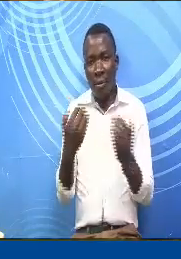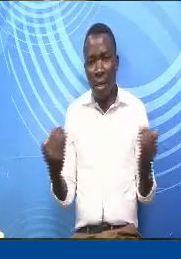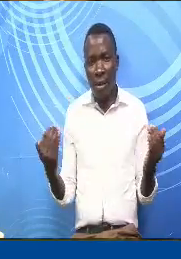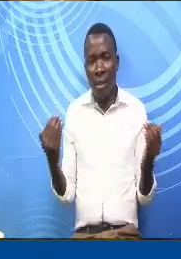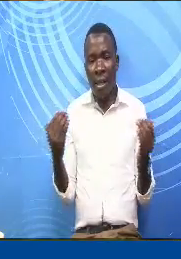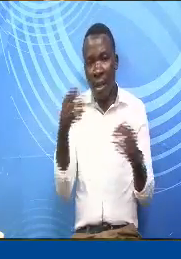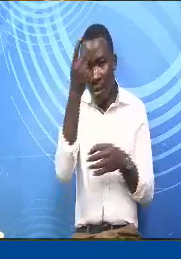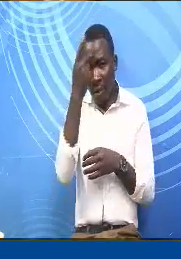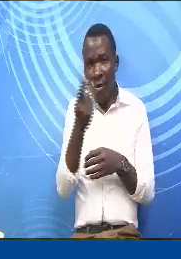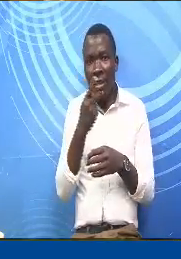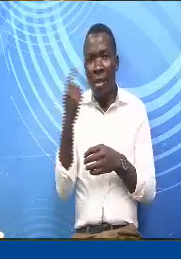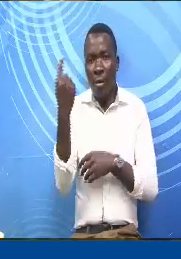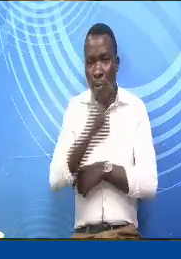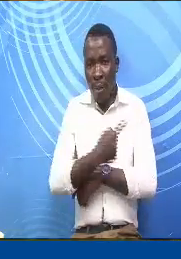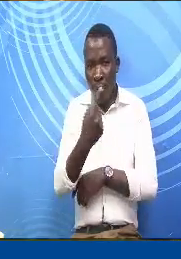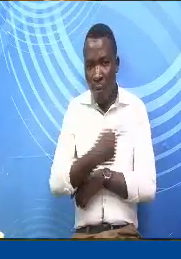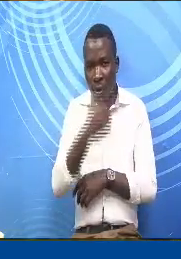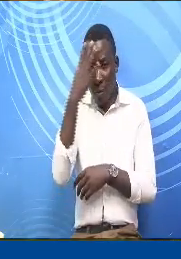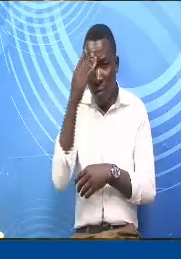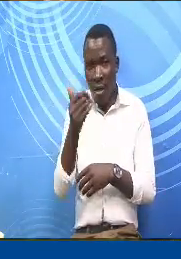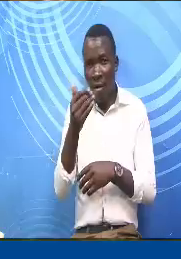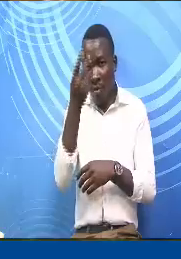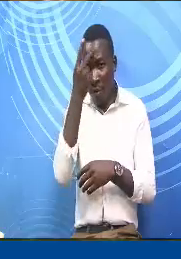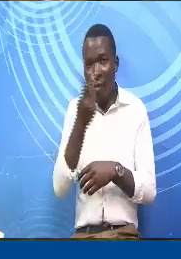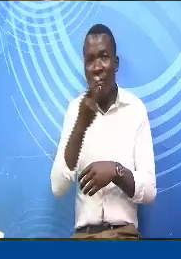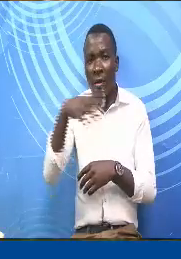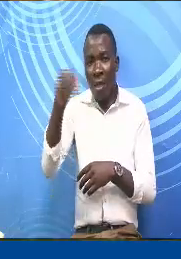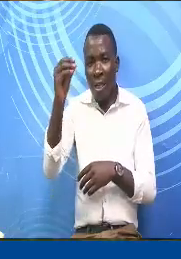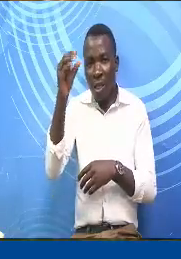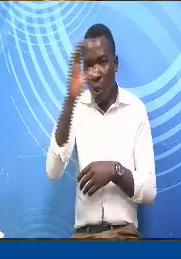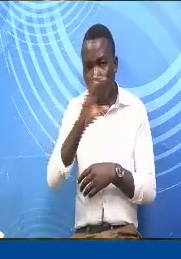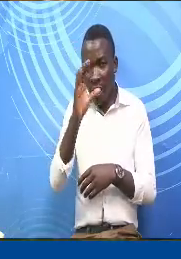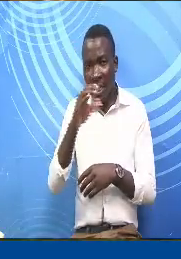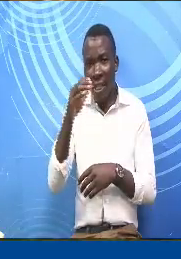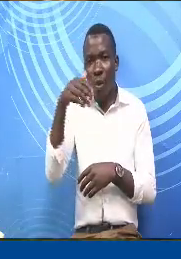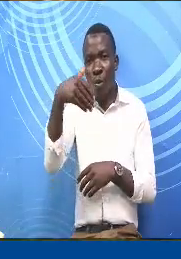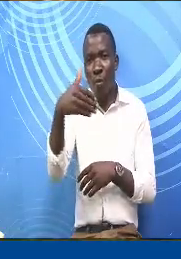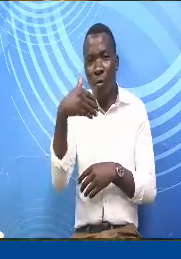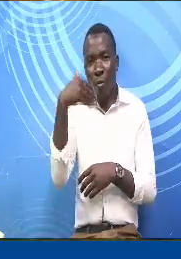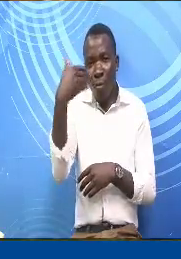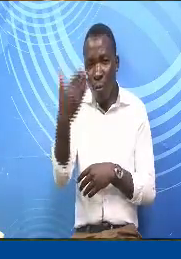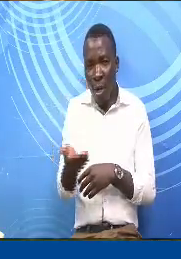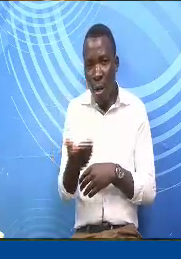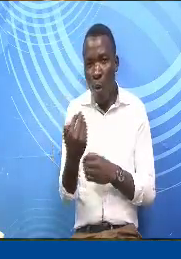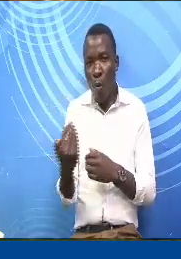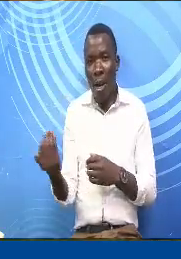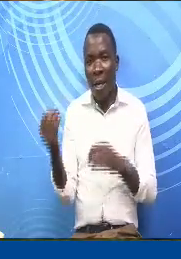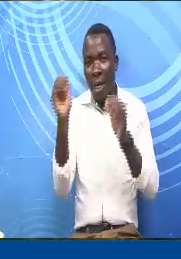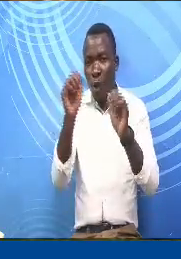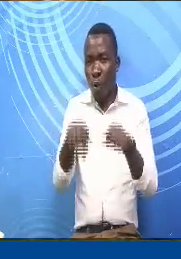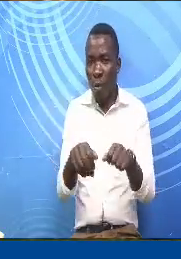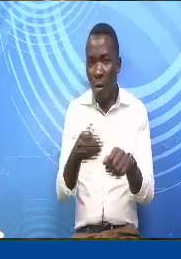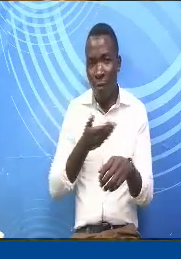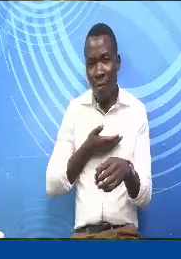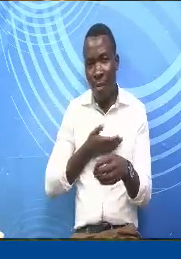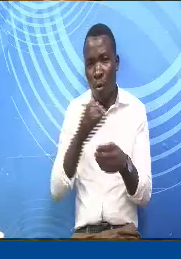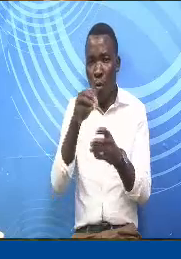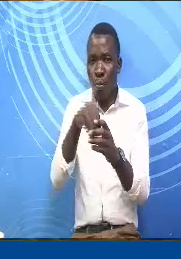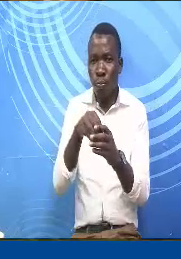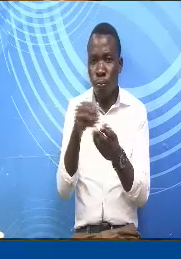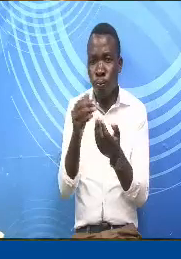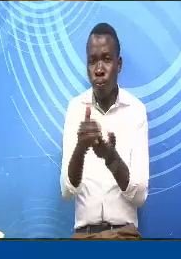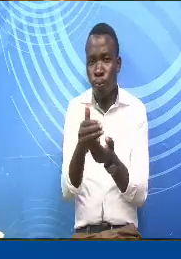n'ababyeyi buri munsi ku munsi, ku mubyeyi bagiye gushakisha. Bityo rero bigatuma umwana ashobora kugiramo